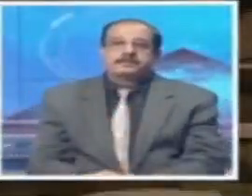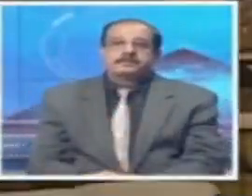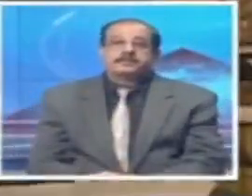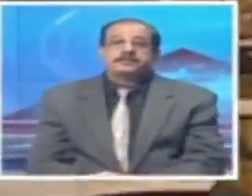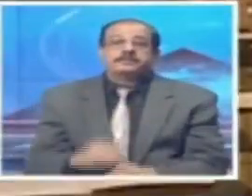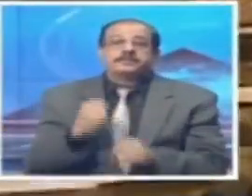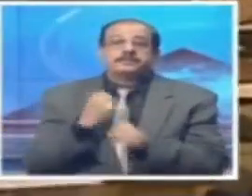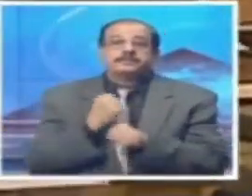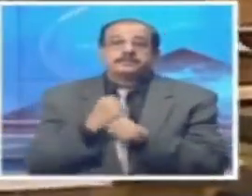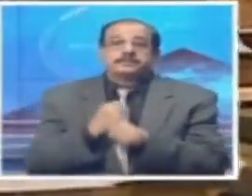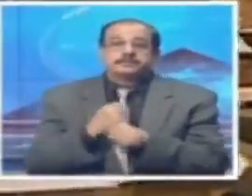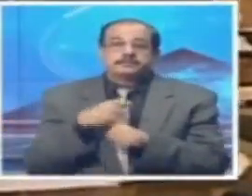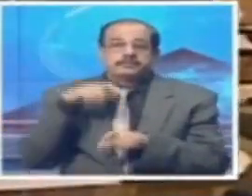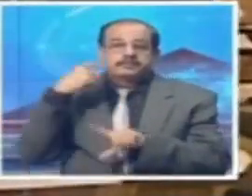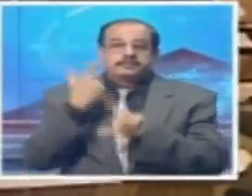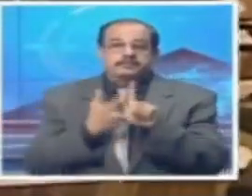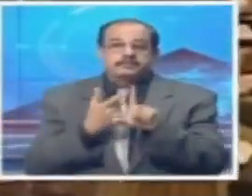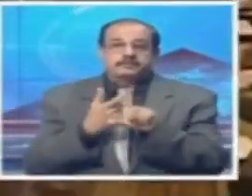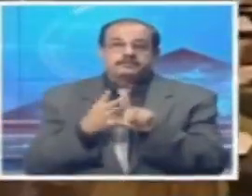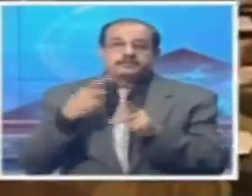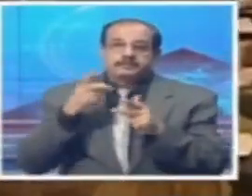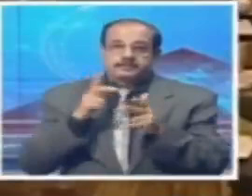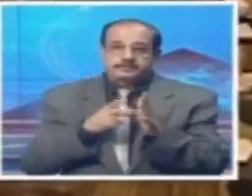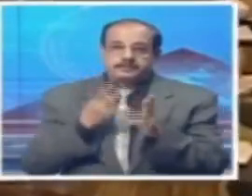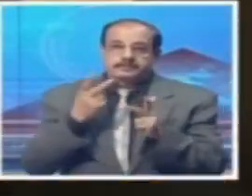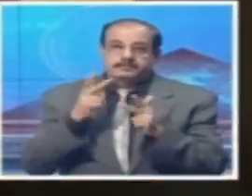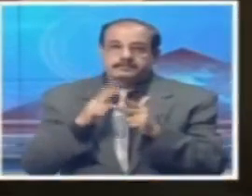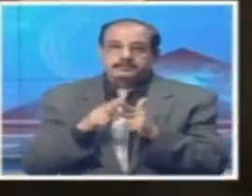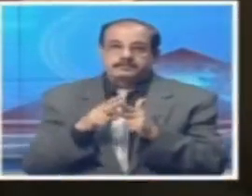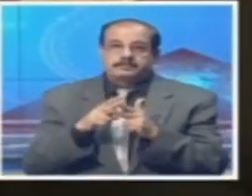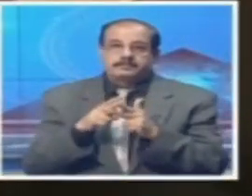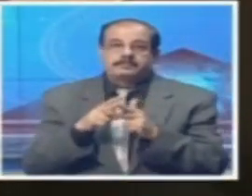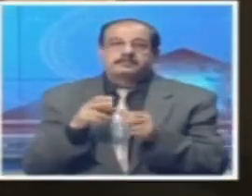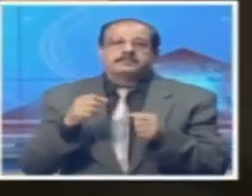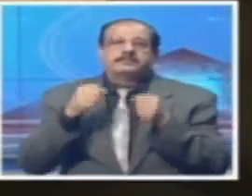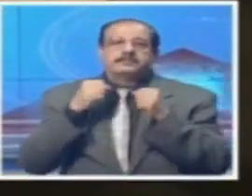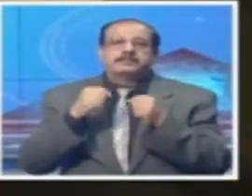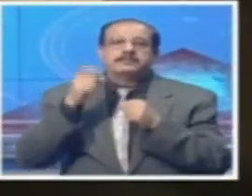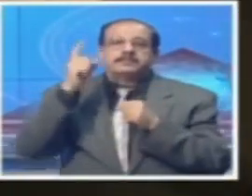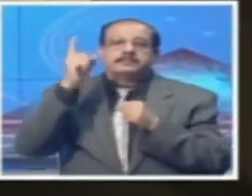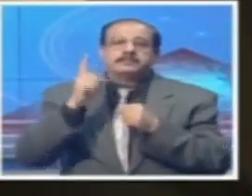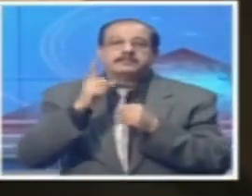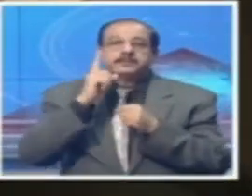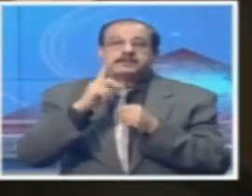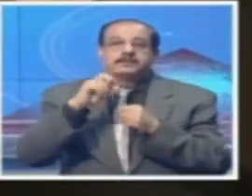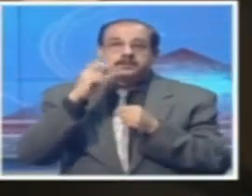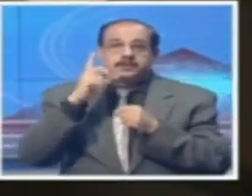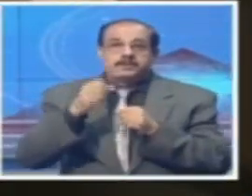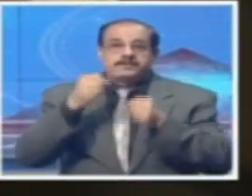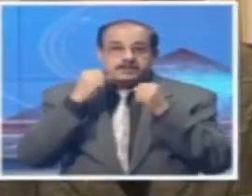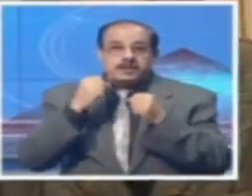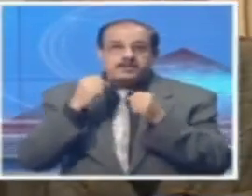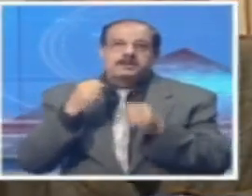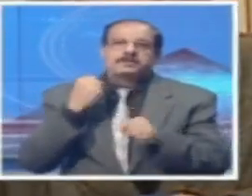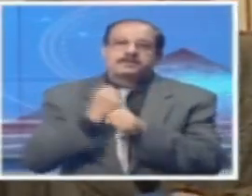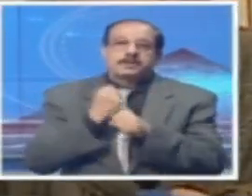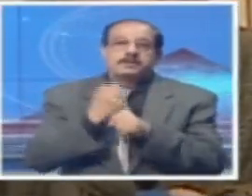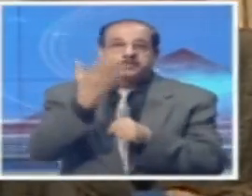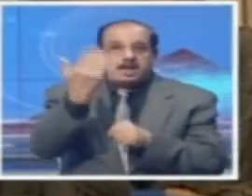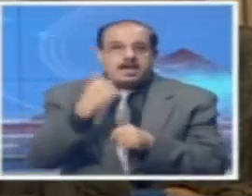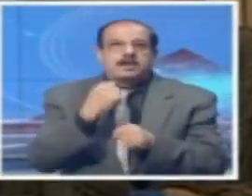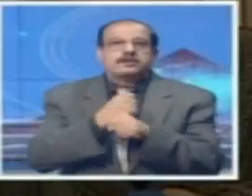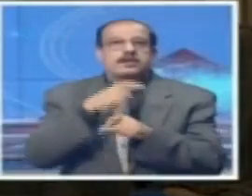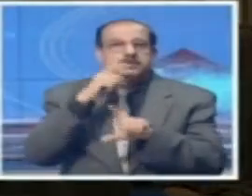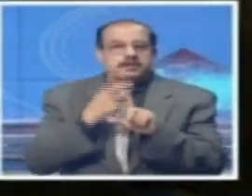شغل منصب رئيس الوزراء مرة ثانية عقب ثورة يناير عام 2011 لمدة